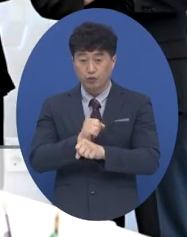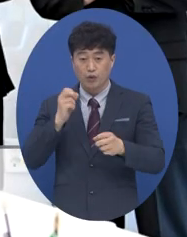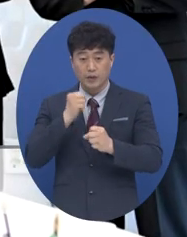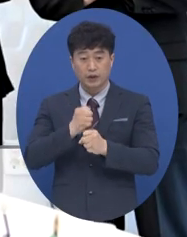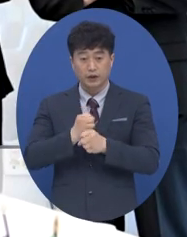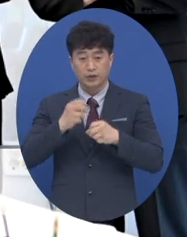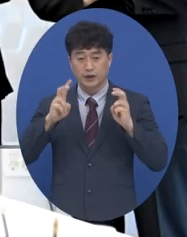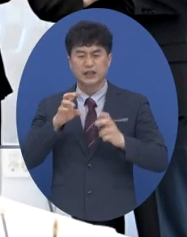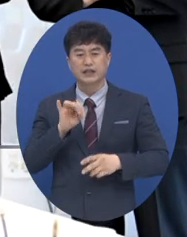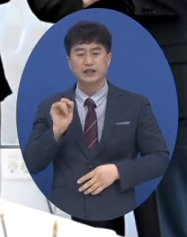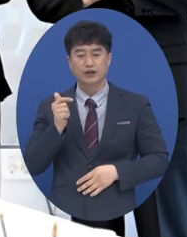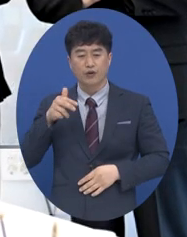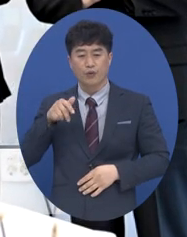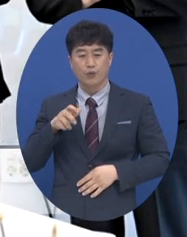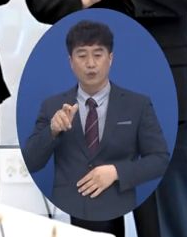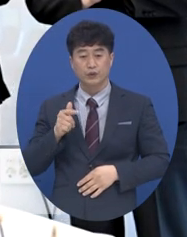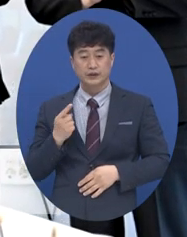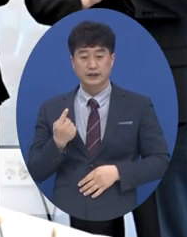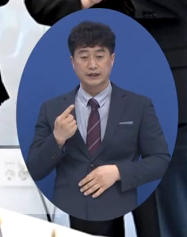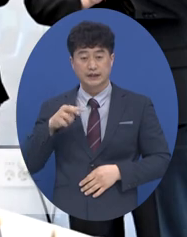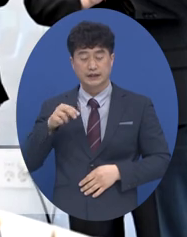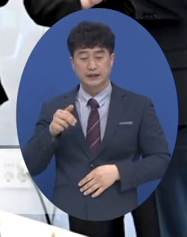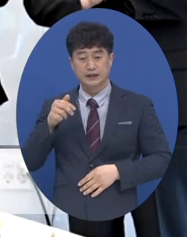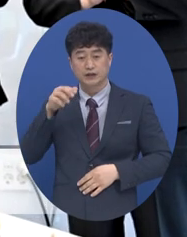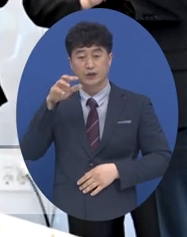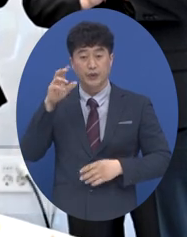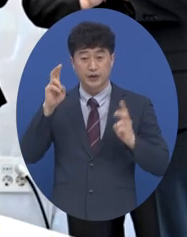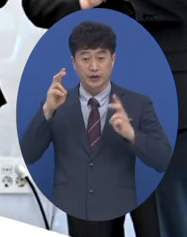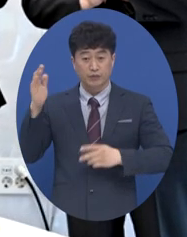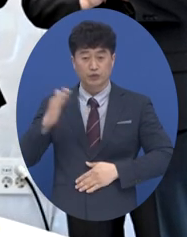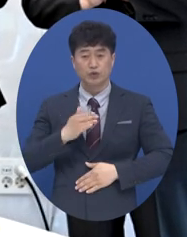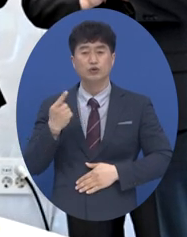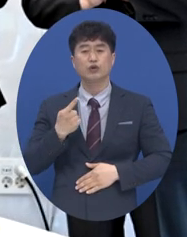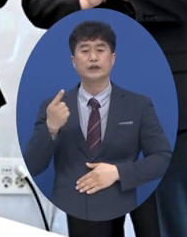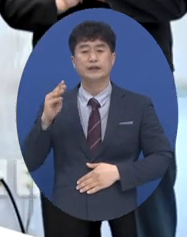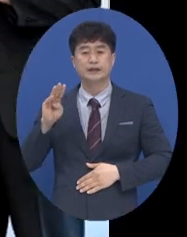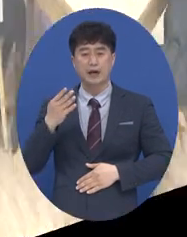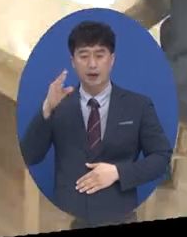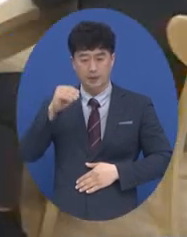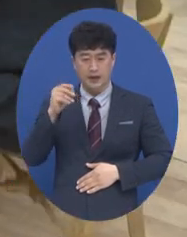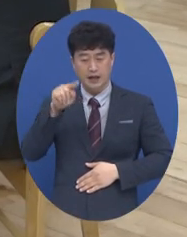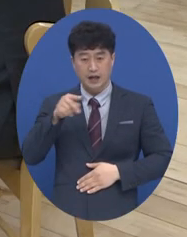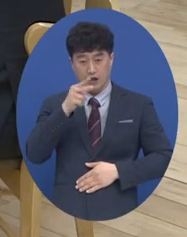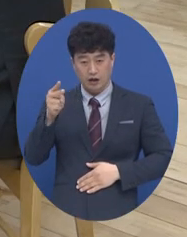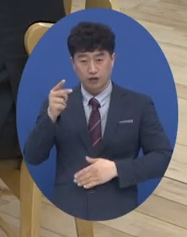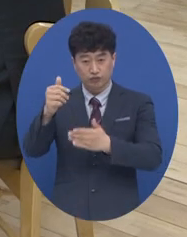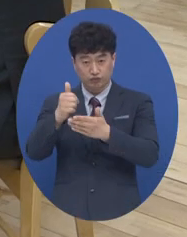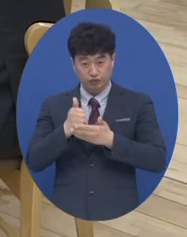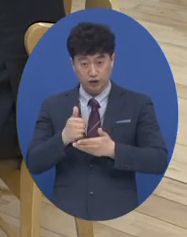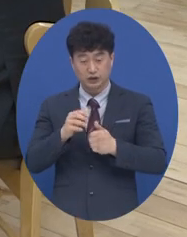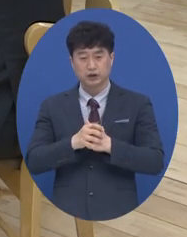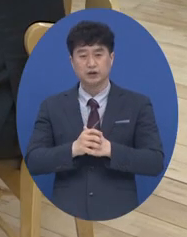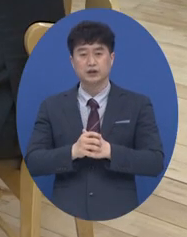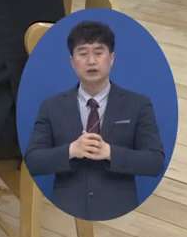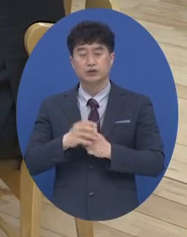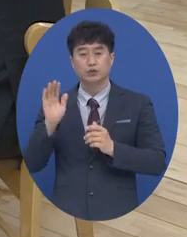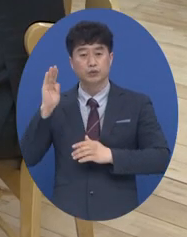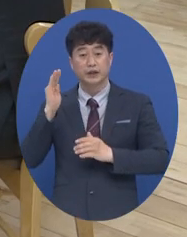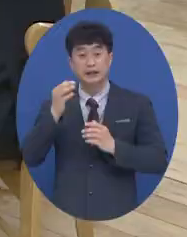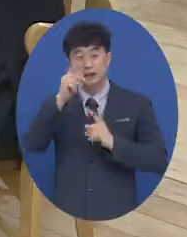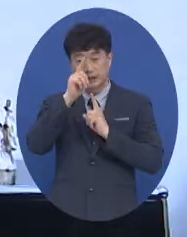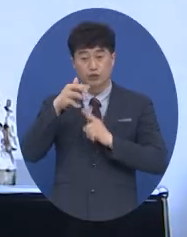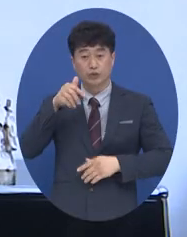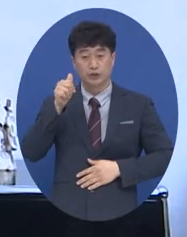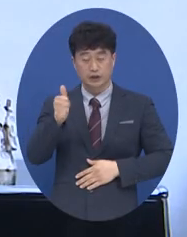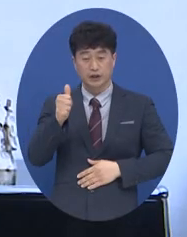제조업체 인터코스 코리아로부터 1,400만 달러의 비대면 투자 유치. 최근엔 이재명 경기도지사가